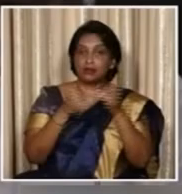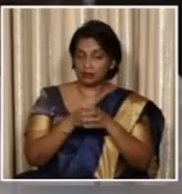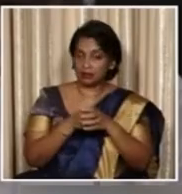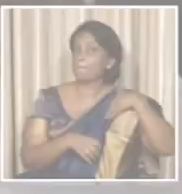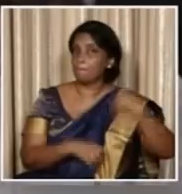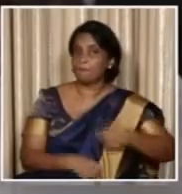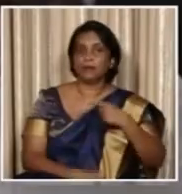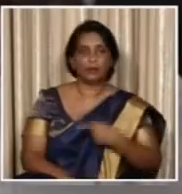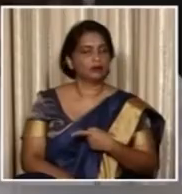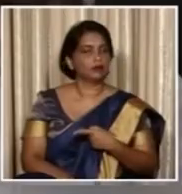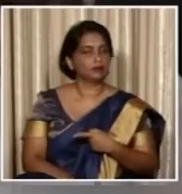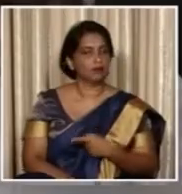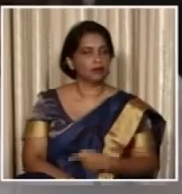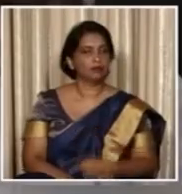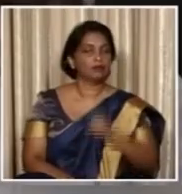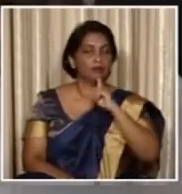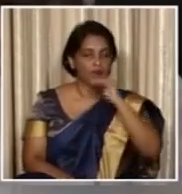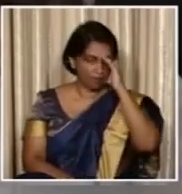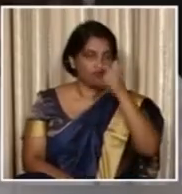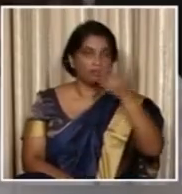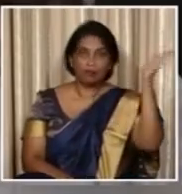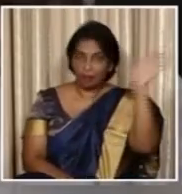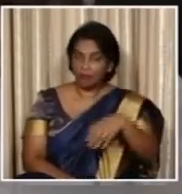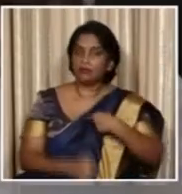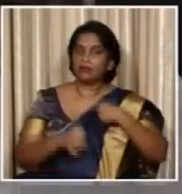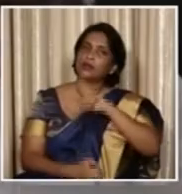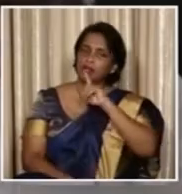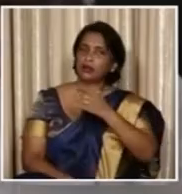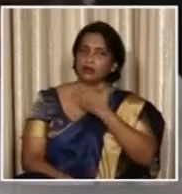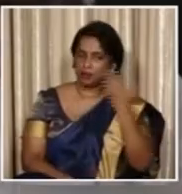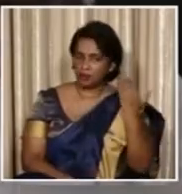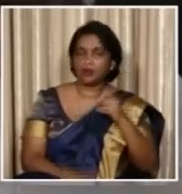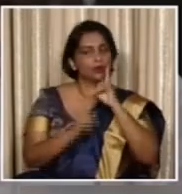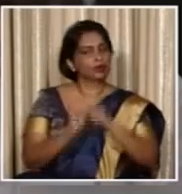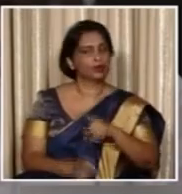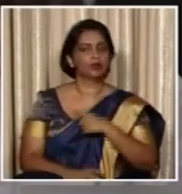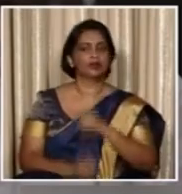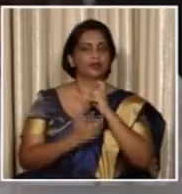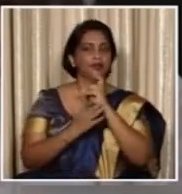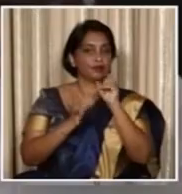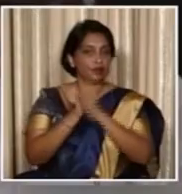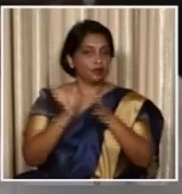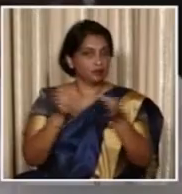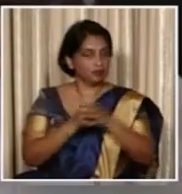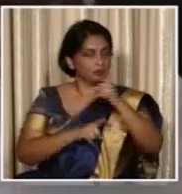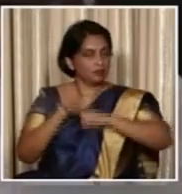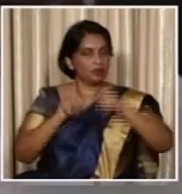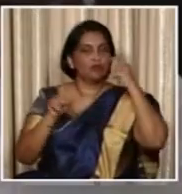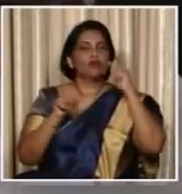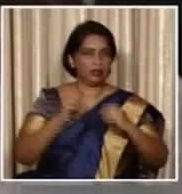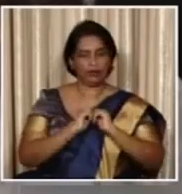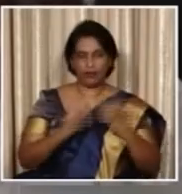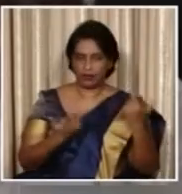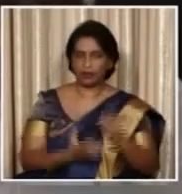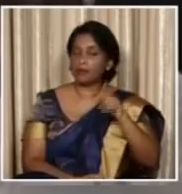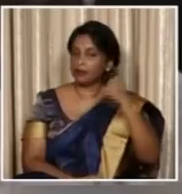ස්වභාවයේ ප්‍රධානී. ඒ නිසා කථානායකතුමා හම අපි මේ ප්‍රශ්නේ තුමට යොමු කරන්න පුළුවන්. ඒ අනුව ව්‍යවස්ථාදායක ස්වභාව රැස් වෙලා ඒ සම්බන්ධයෙන් තීරණයක් ගන්න